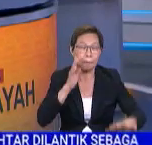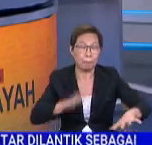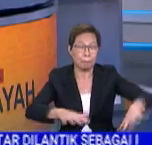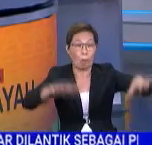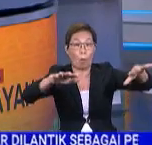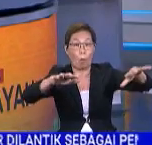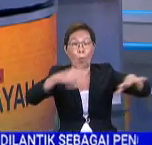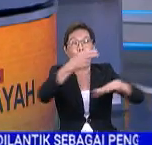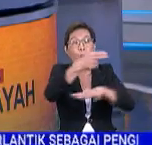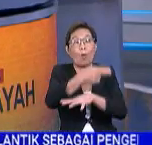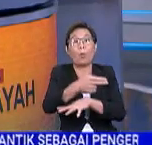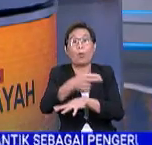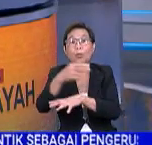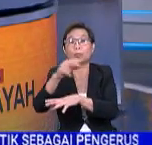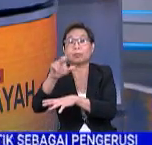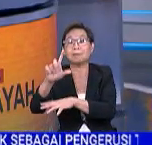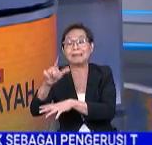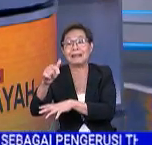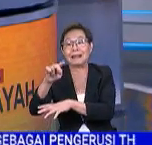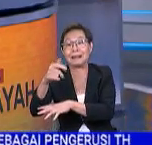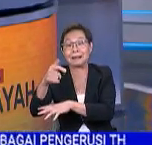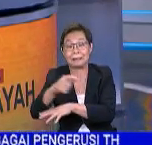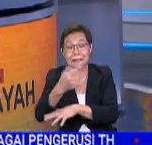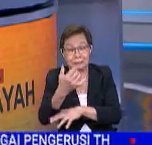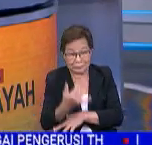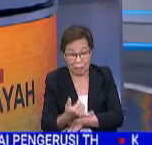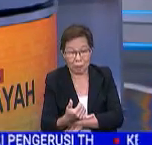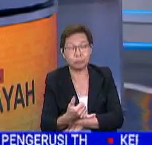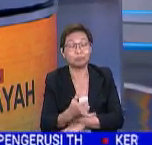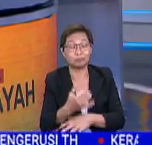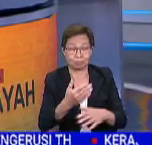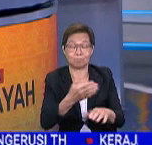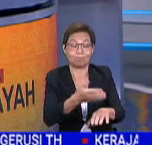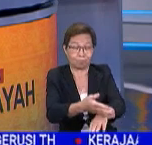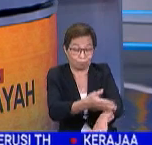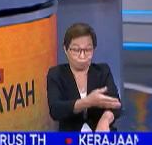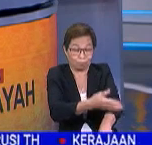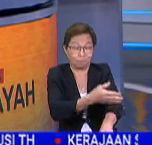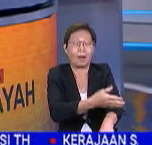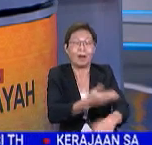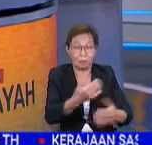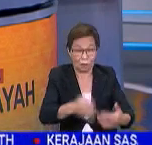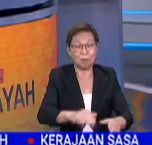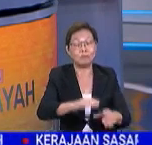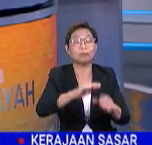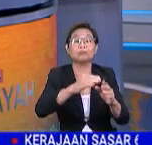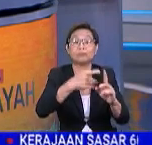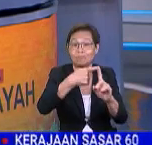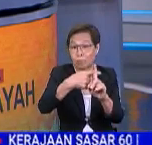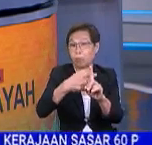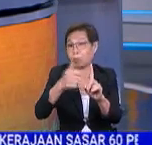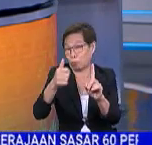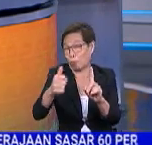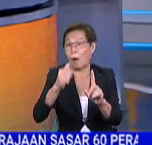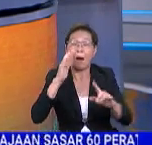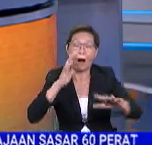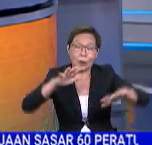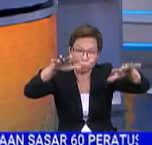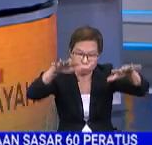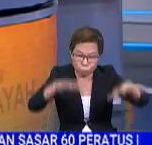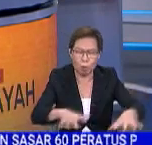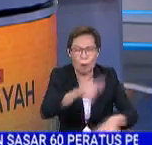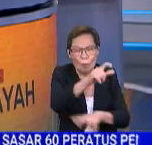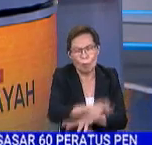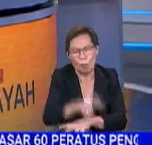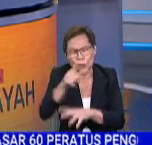Banjir di Hulu Langat, keadaan terkini menunjukkan perkembangan positif di mana air telah surut. Penduduk yang juga kelihatan sudah